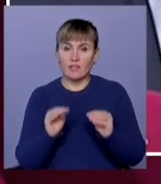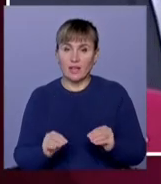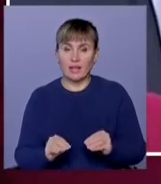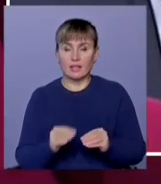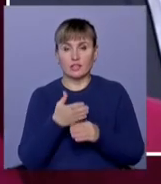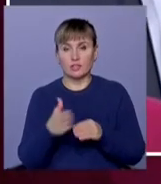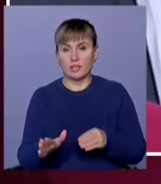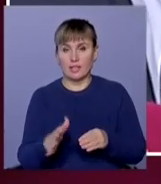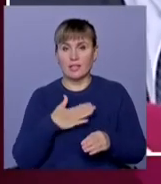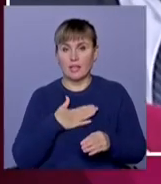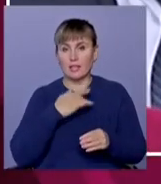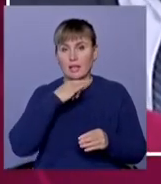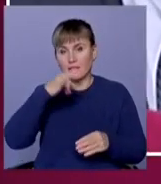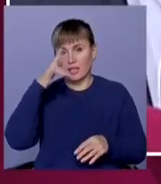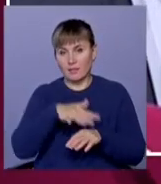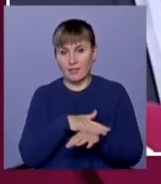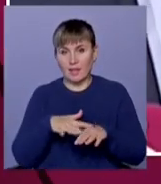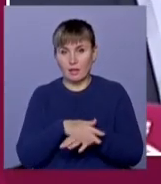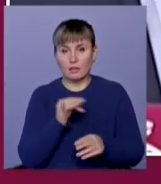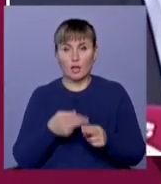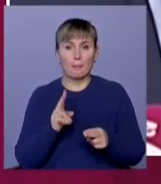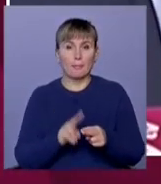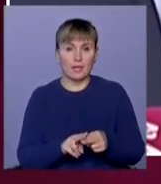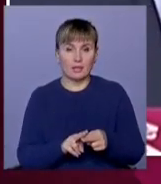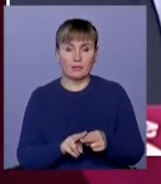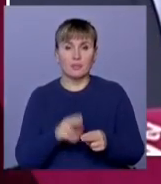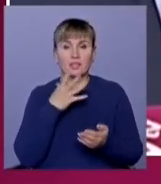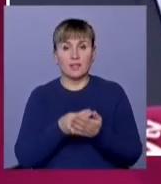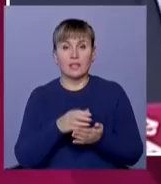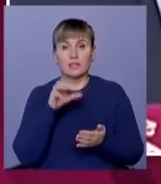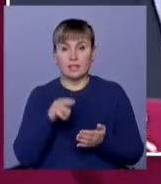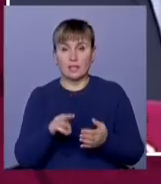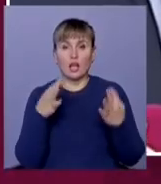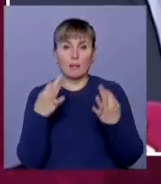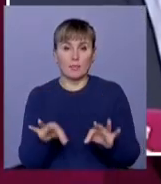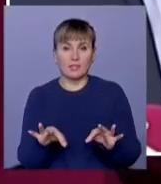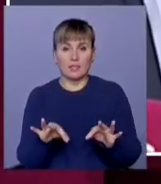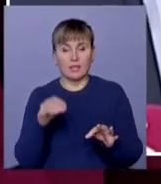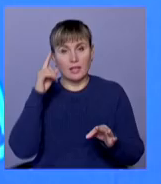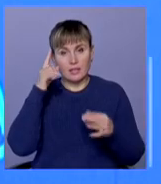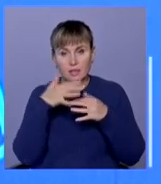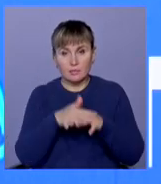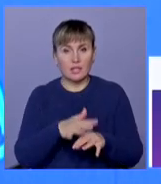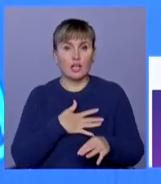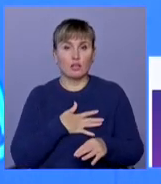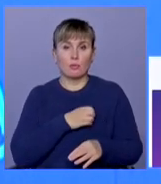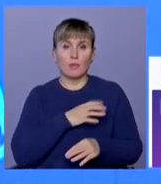составили часть нашего казахского народа. Поэтому сегодня статья позволяет переосмыслить